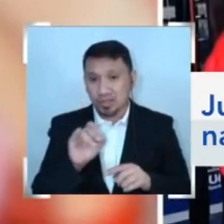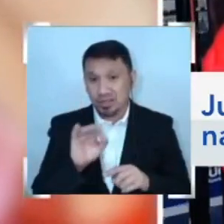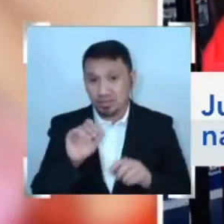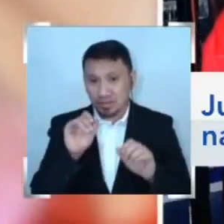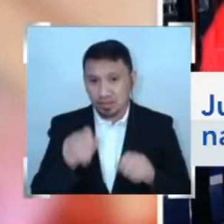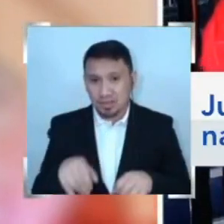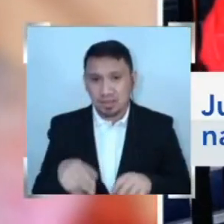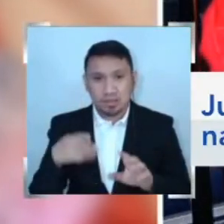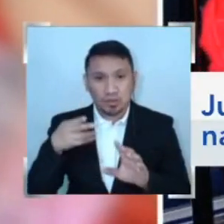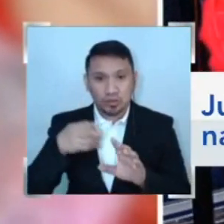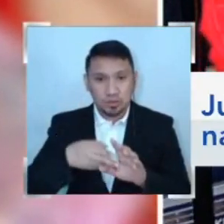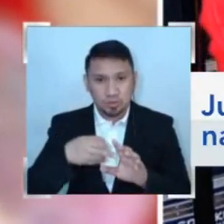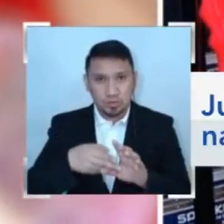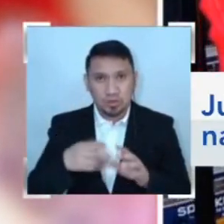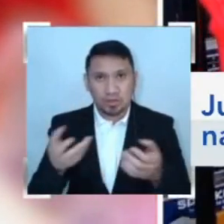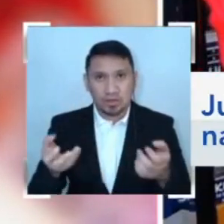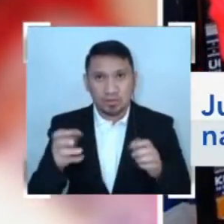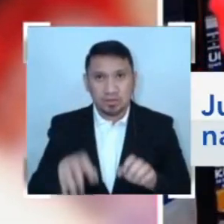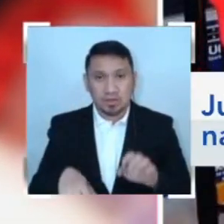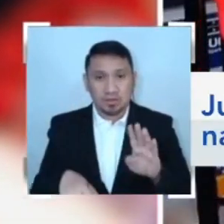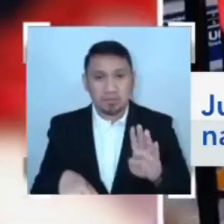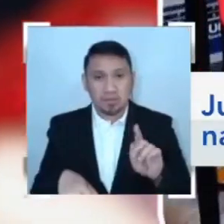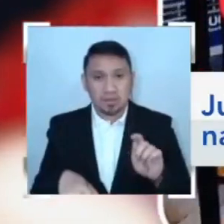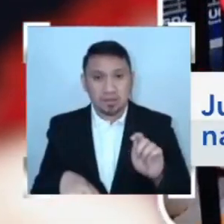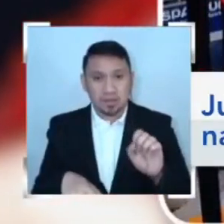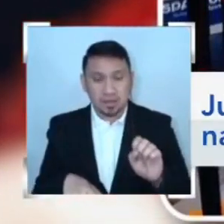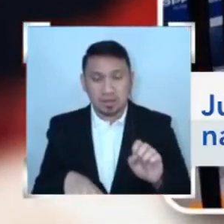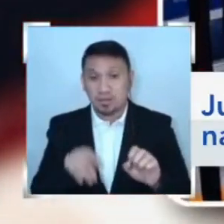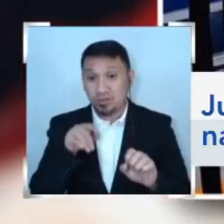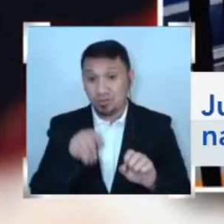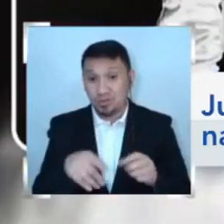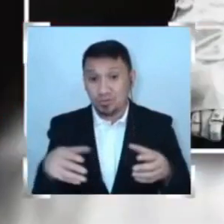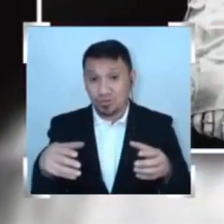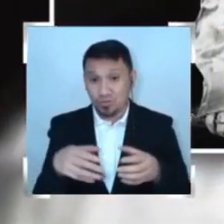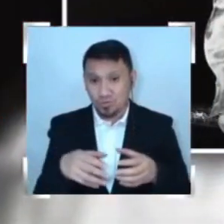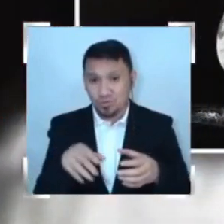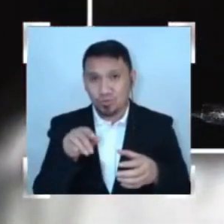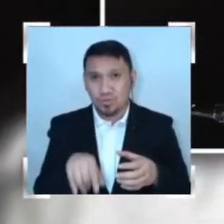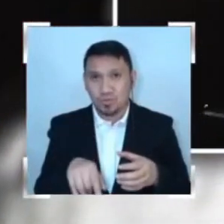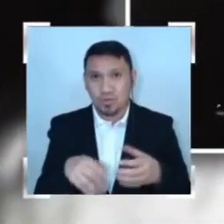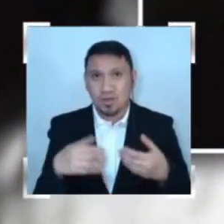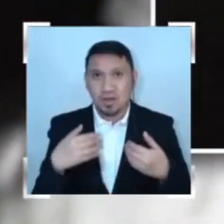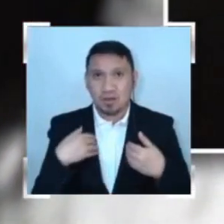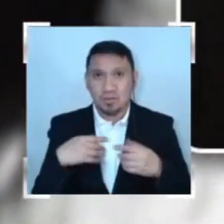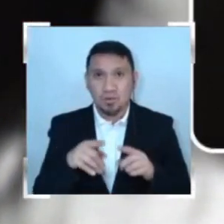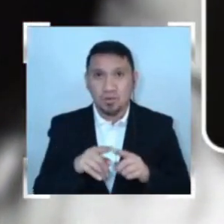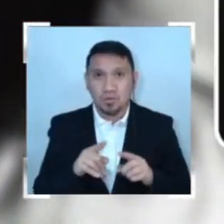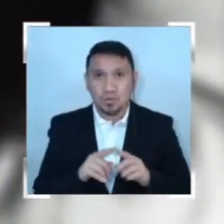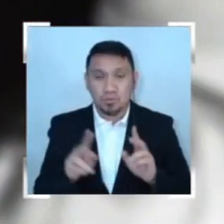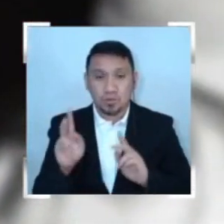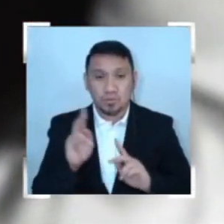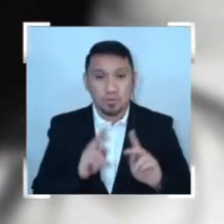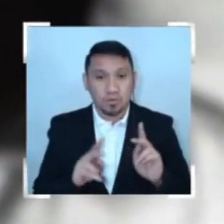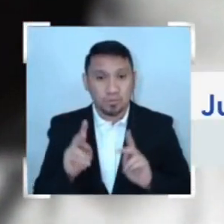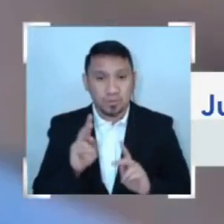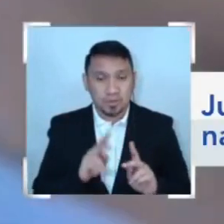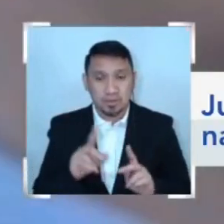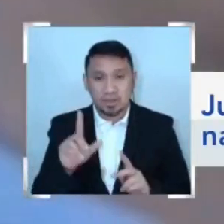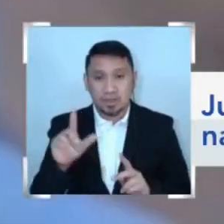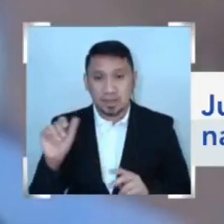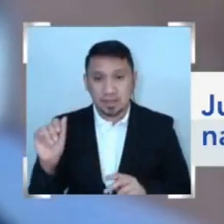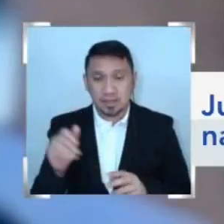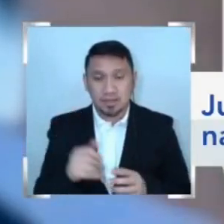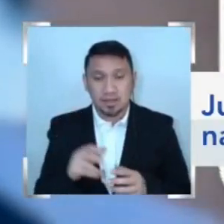event ng BTS. Nakatakdang mag-perform ang grupo sa Grammys at may concert din sa Las Vegas. Itinigil naman muna